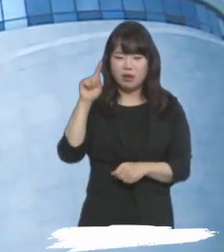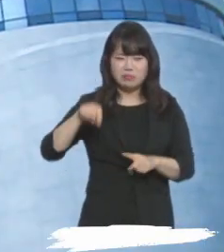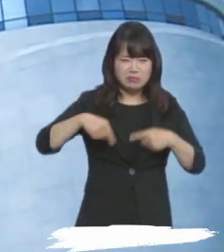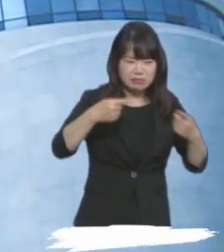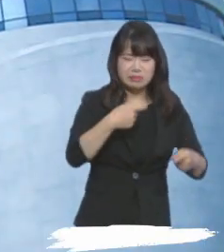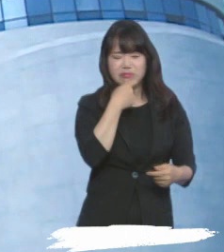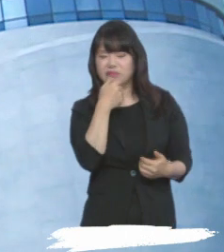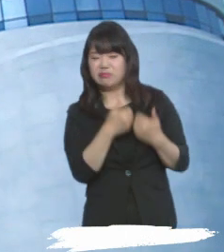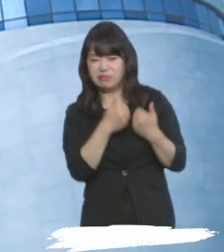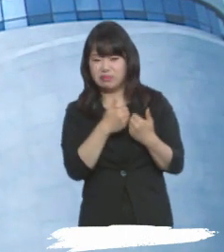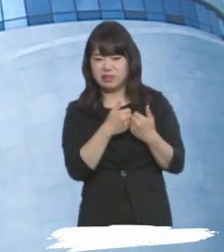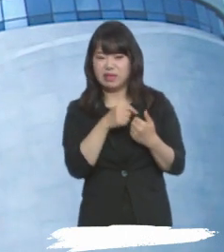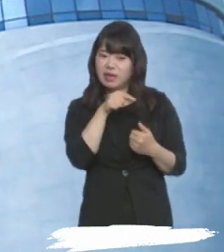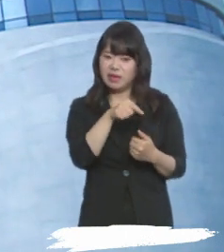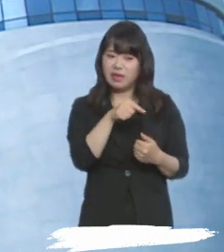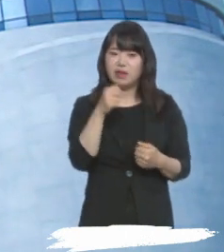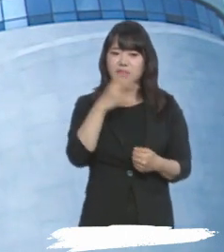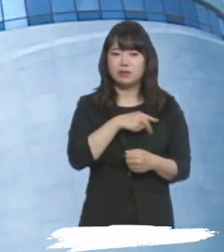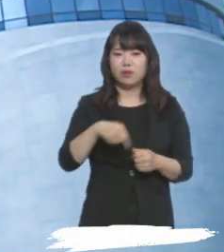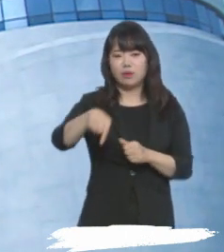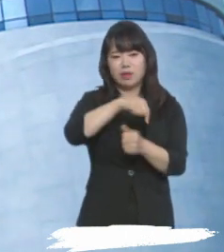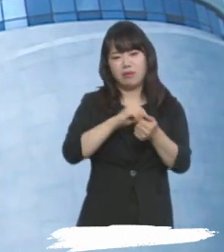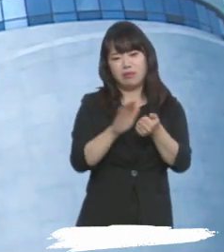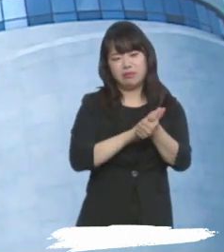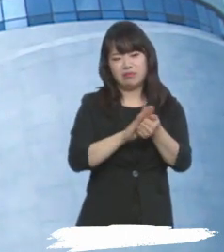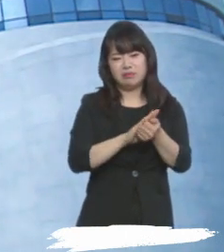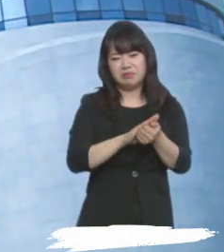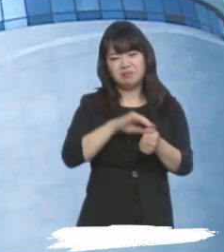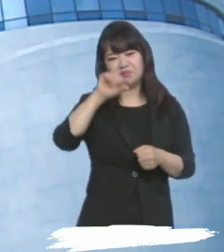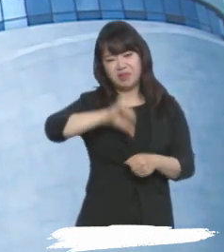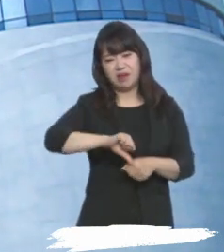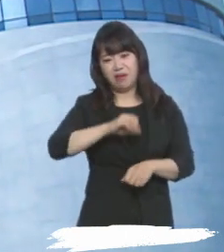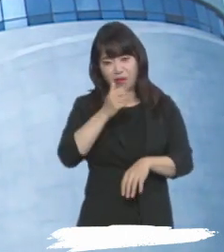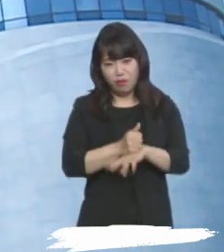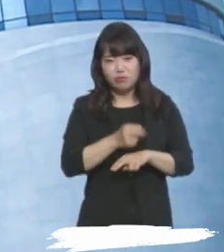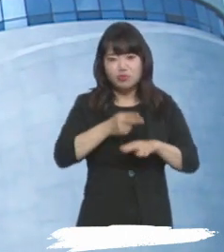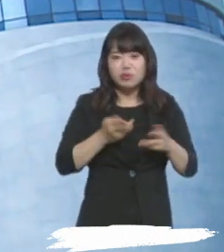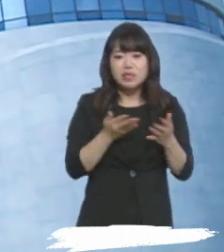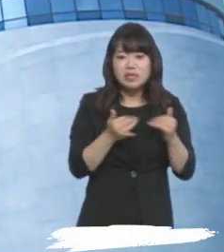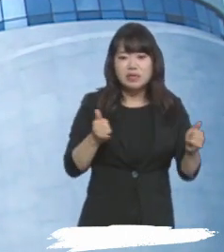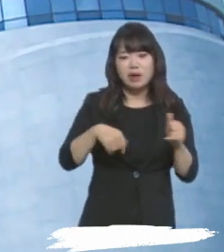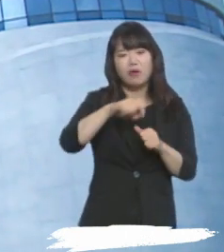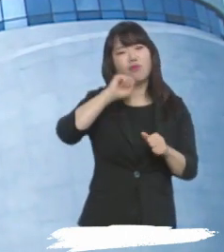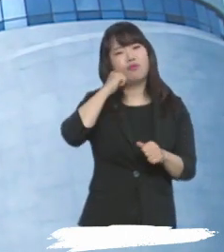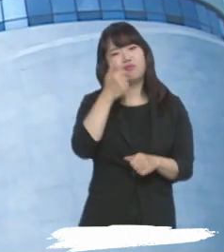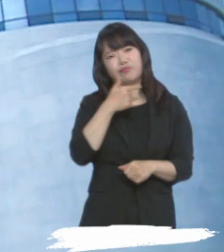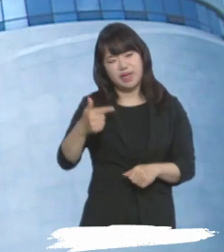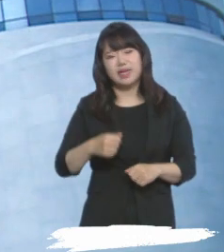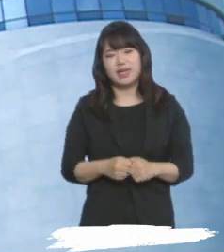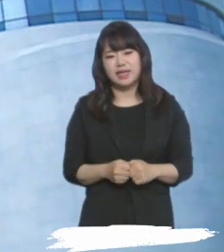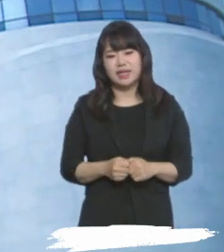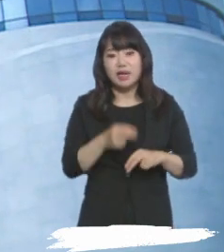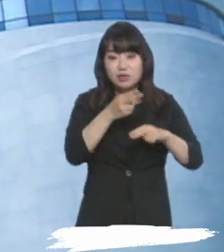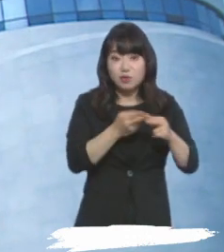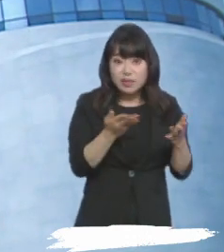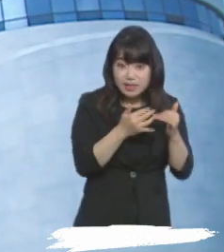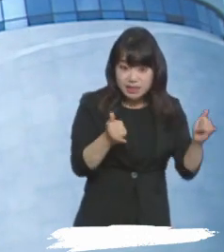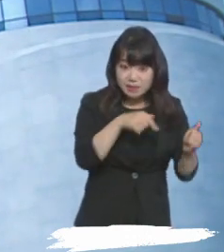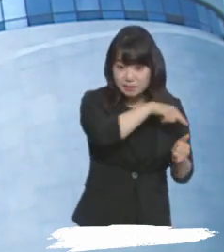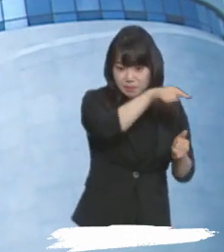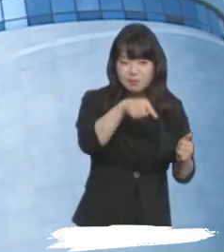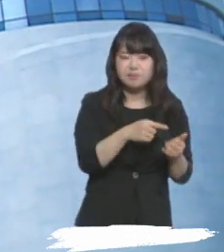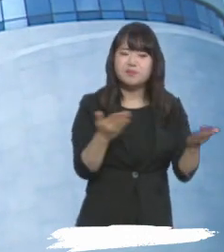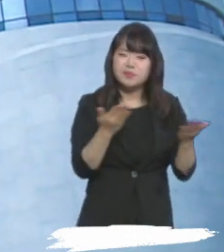하지 않은 환경과 낙후된 처우 부분에 대한 조리 종사원들의 그 어려움이 있거든요. 조리 종사원의